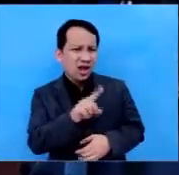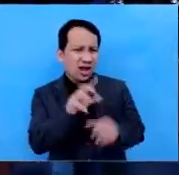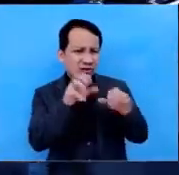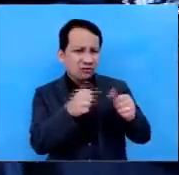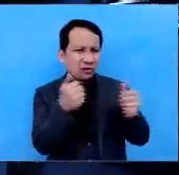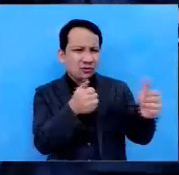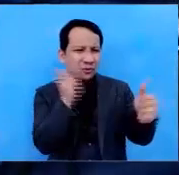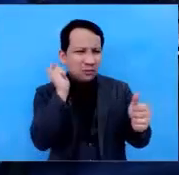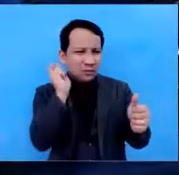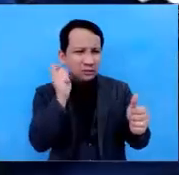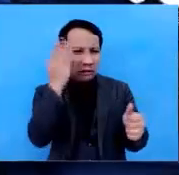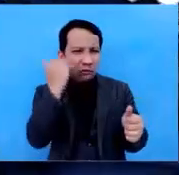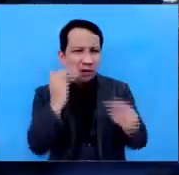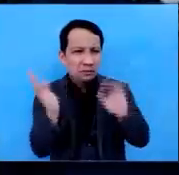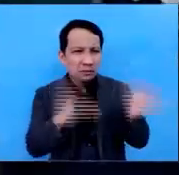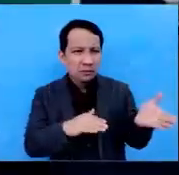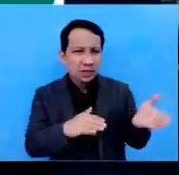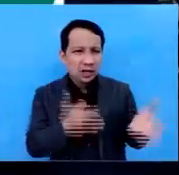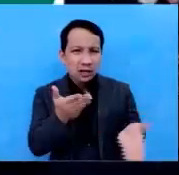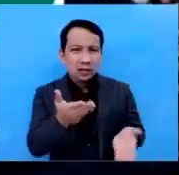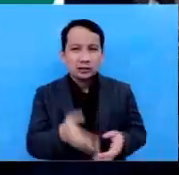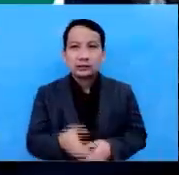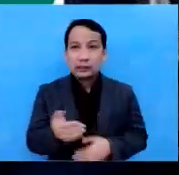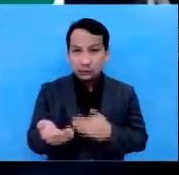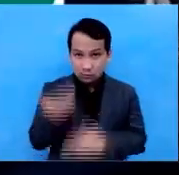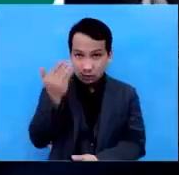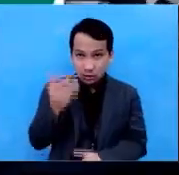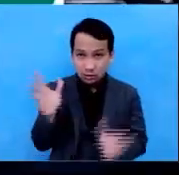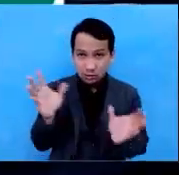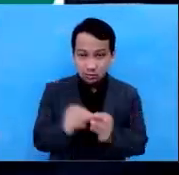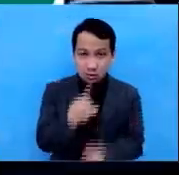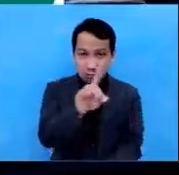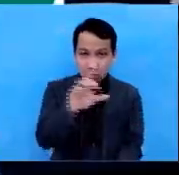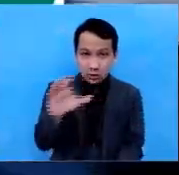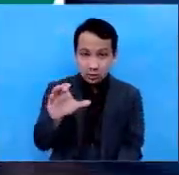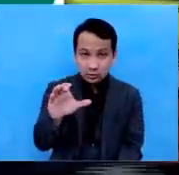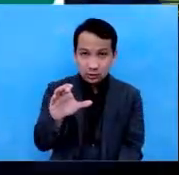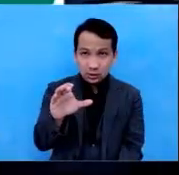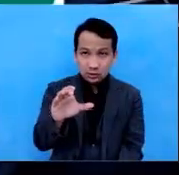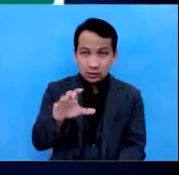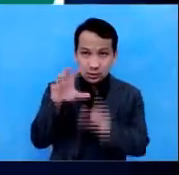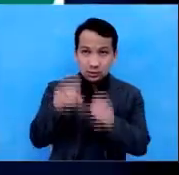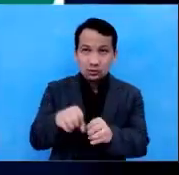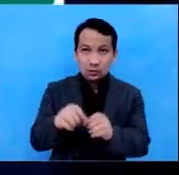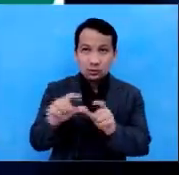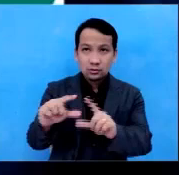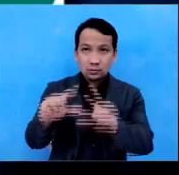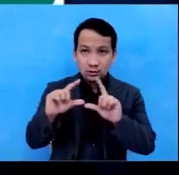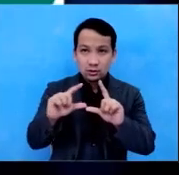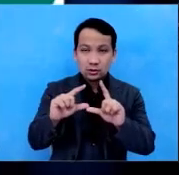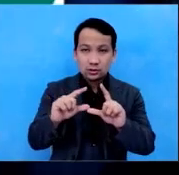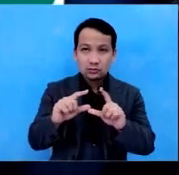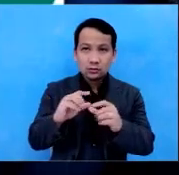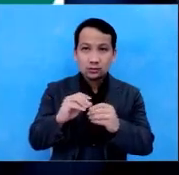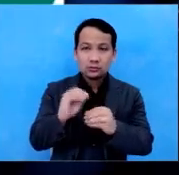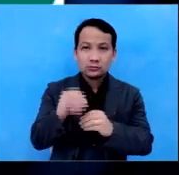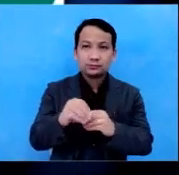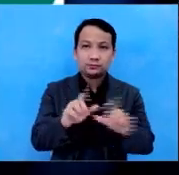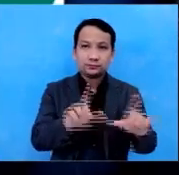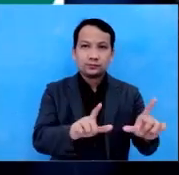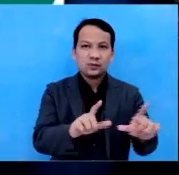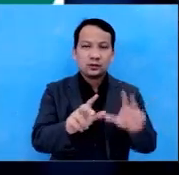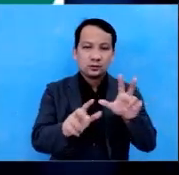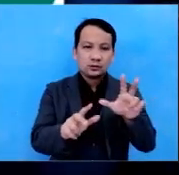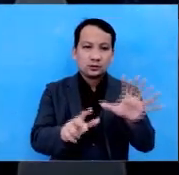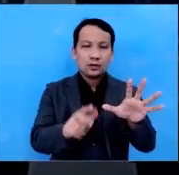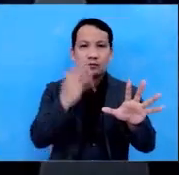Kamatayan! Kaninang umaga, aabot na sa 100 na nahuling lumabag sa number coding scheme at 35 naman ang tinikitan dahil